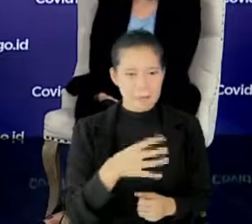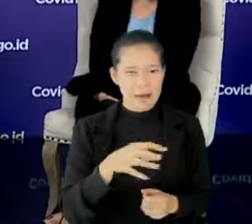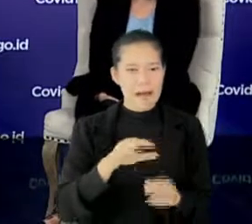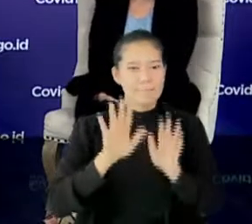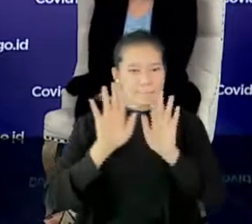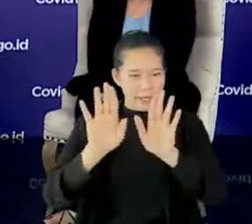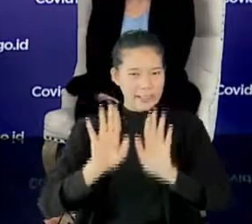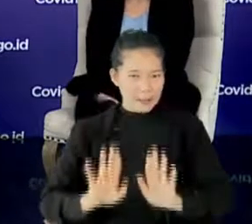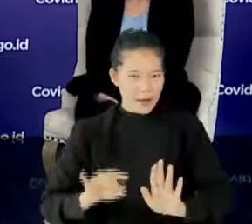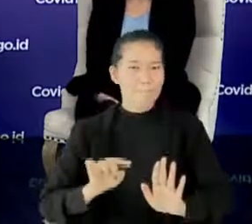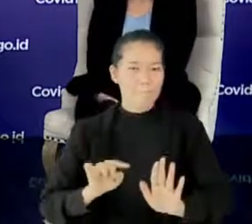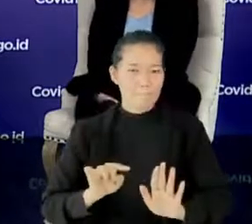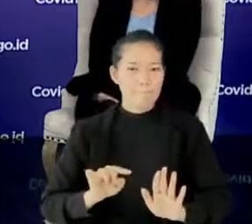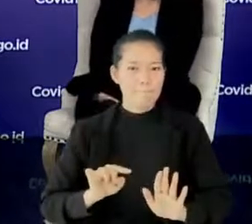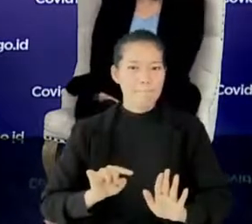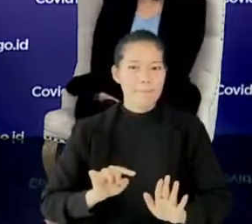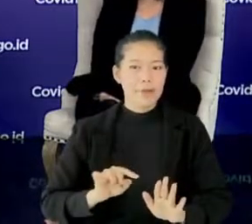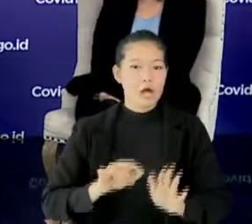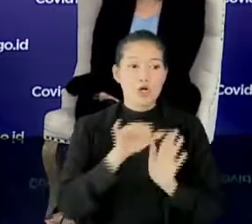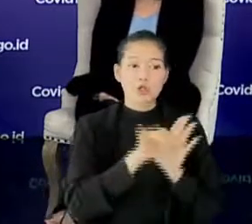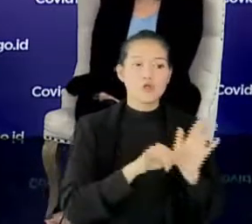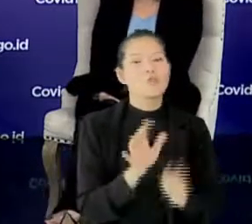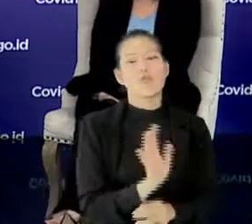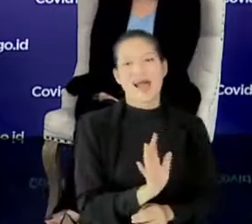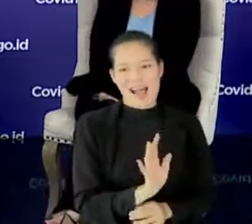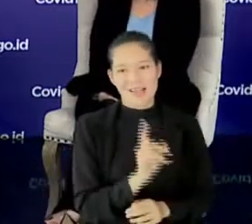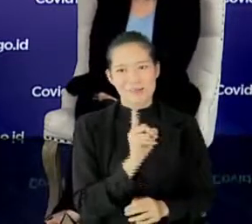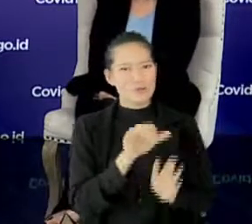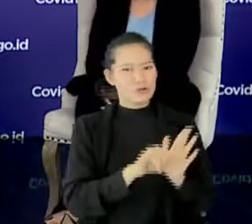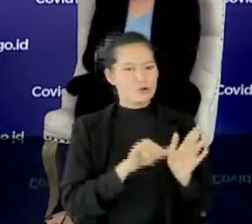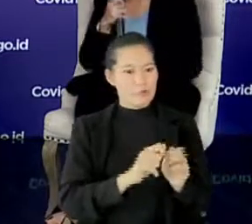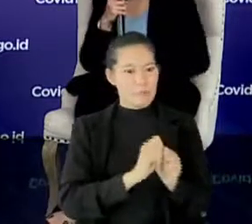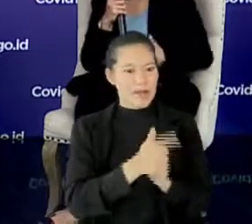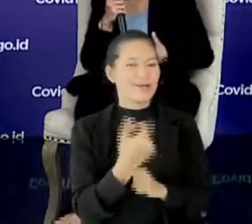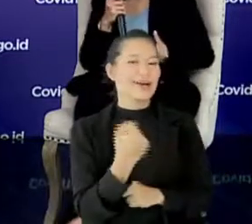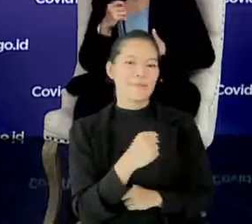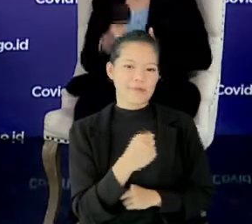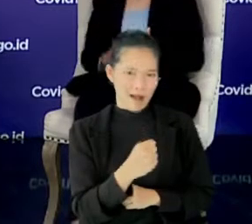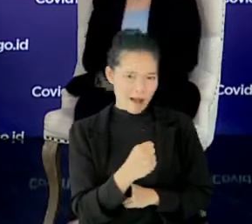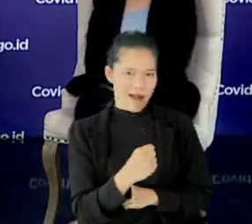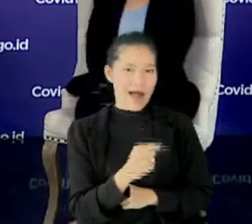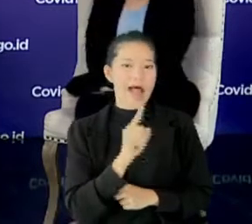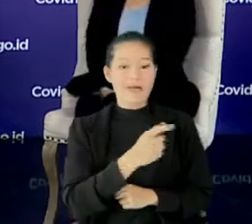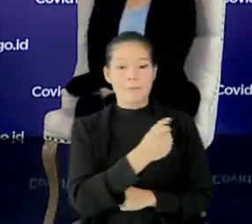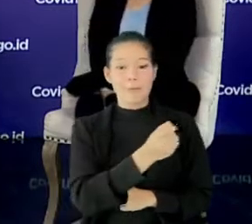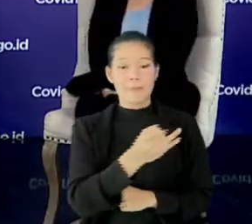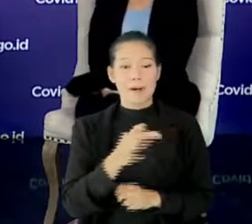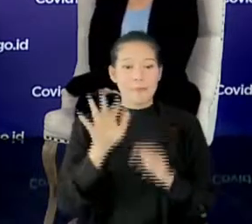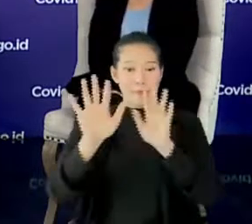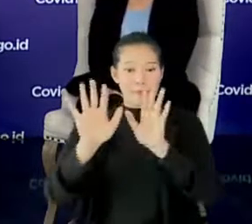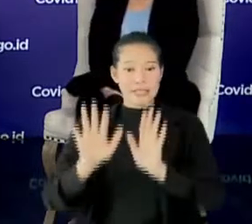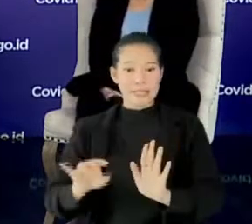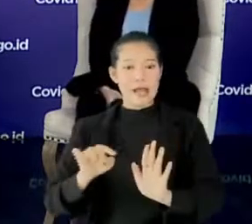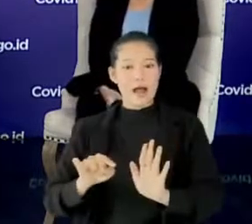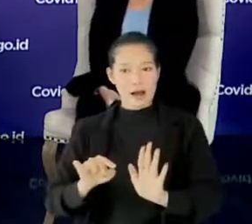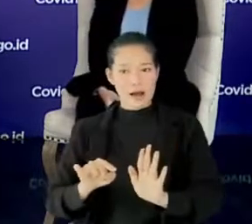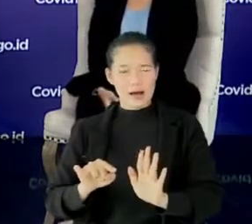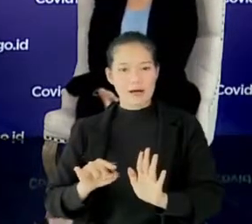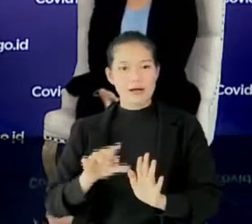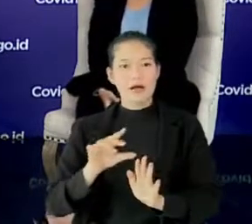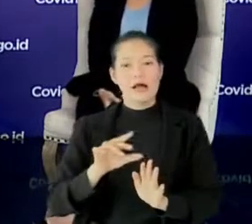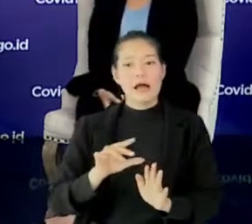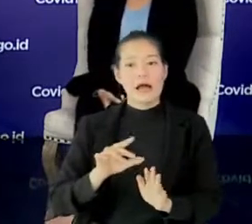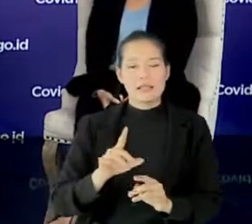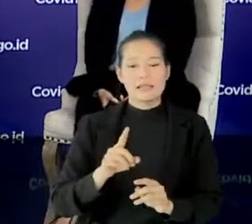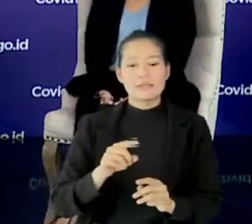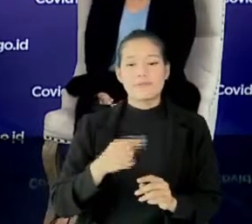Ada platform dan kita tidak mempergunakan YouTube karena YouTube nggak bisa berbayar. Okay. Dari beberapa platform, dari Rockin Lilo